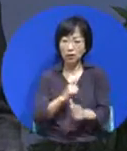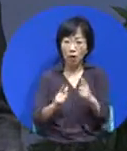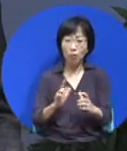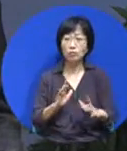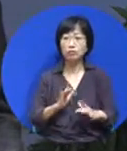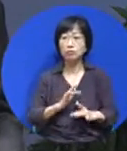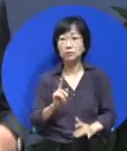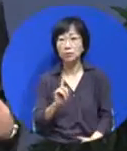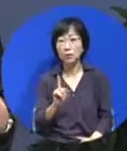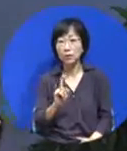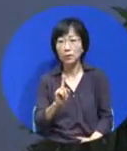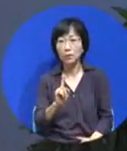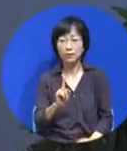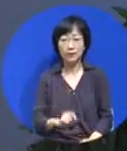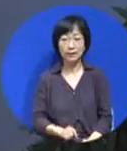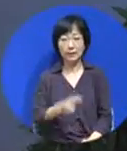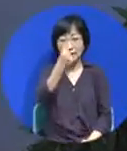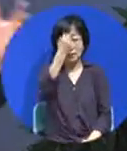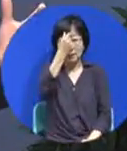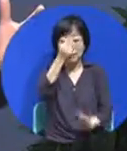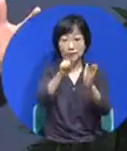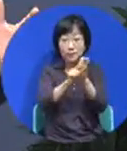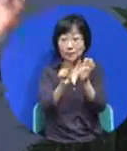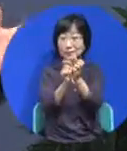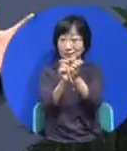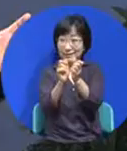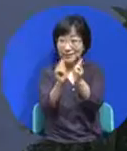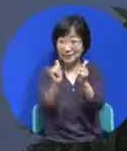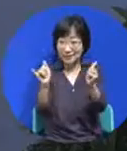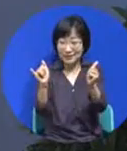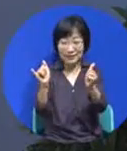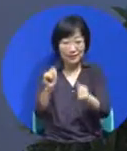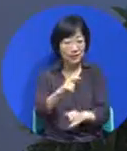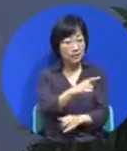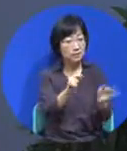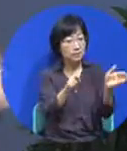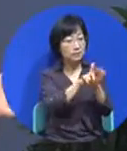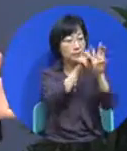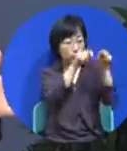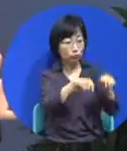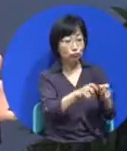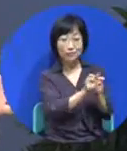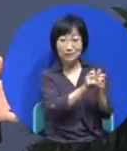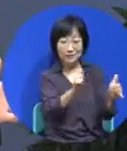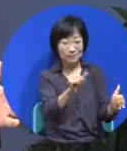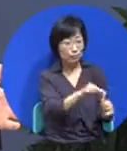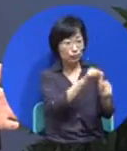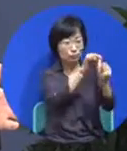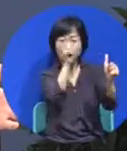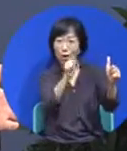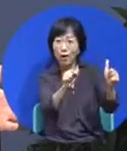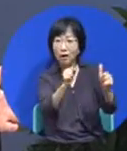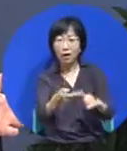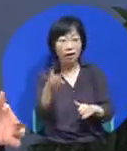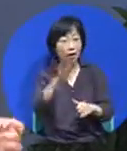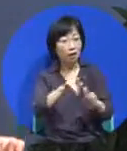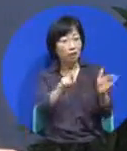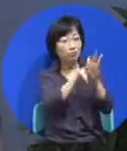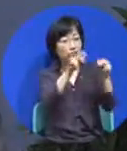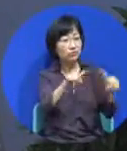is not that. 우리 기독교인이 불신자, 죽어가는 자 살려야 되는데 살리지 못하는 자리에 있게 되는 겁니다. We're in a position where,